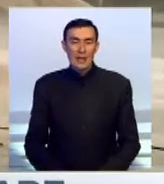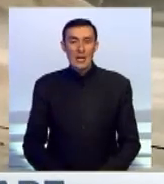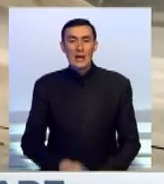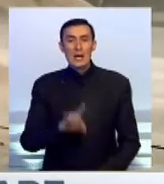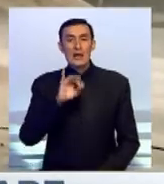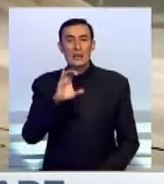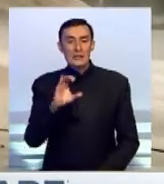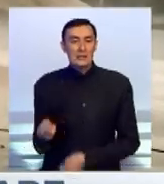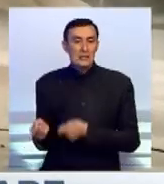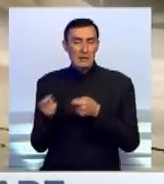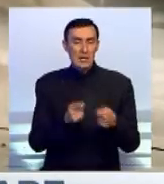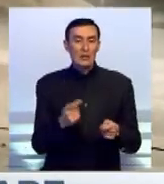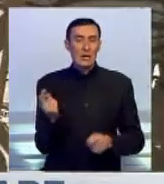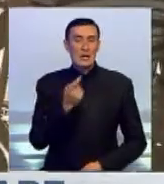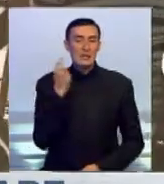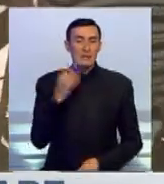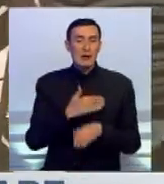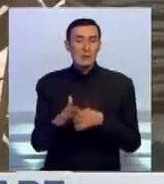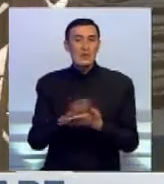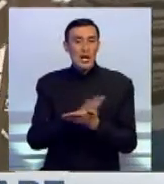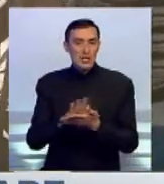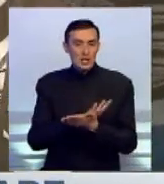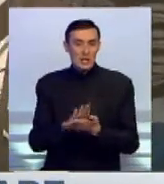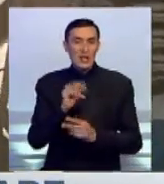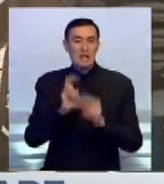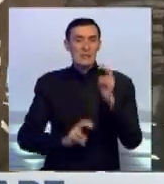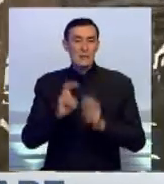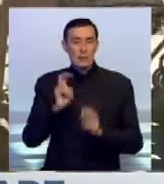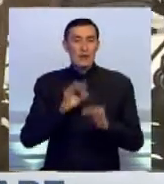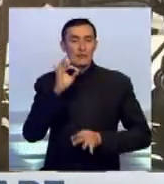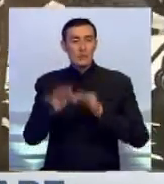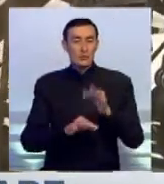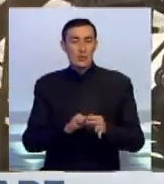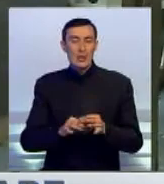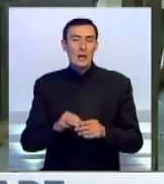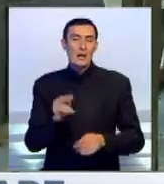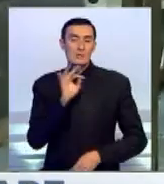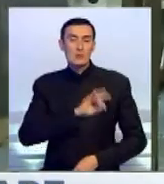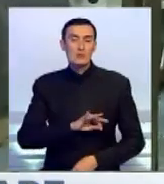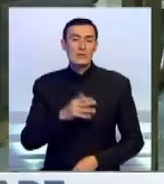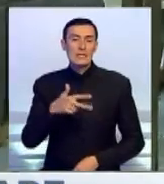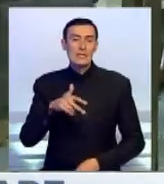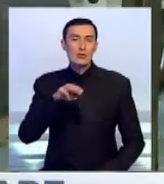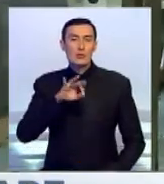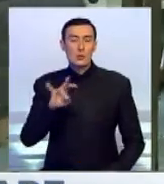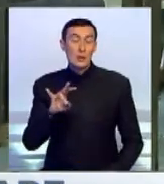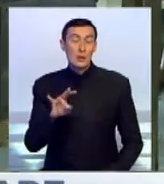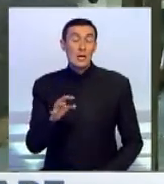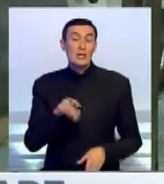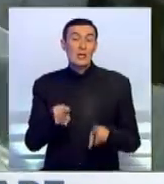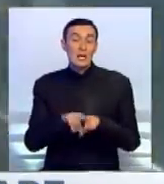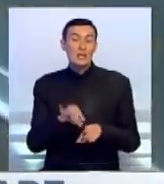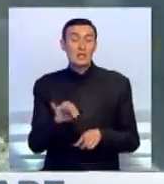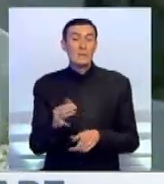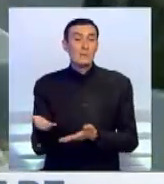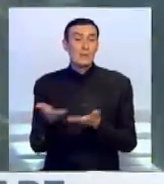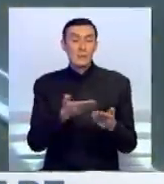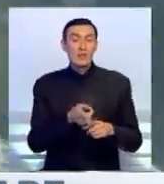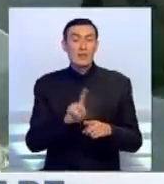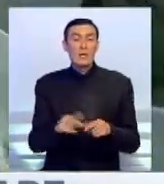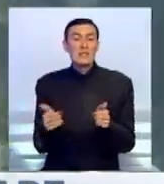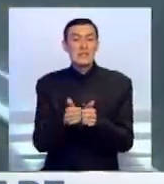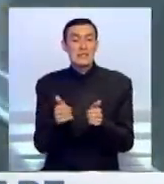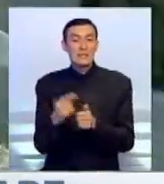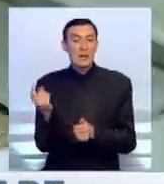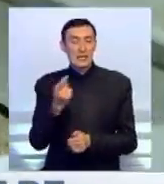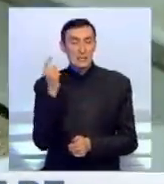рис доставляется на такое хозяйство, а после очистки на завод. В сутки он перерабатывает 30 тонн сырья. Также предприятие принимает и урожай соседних хозяйств.